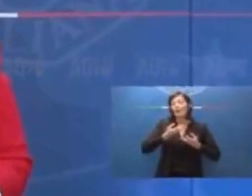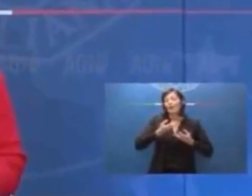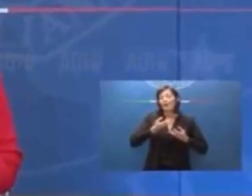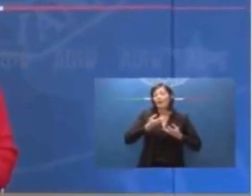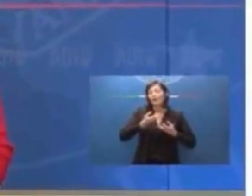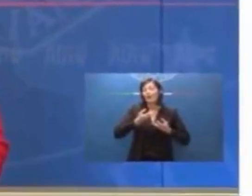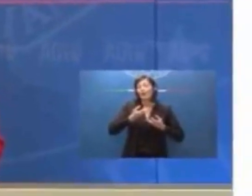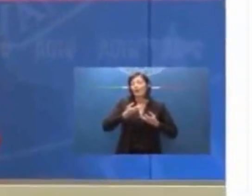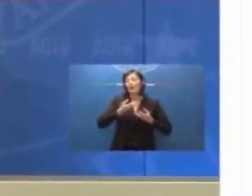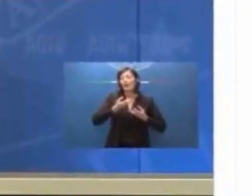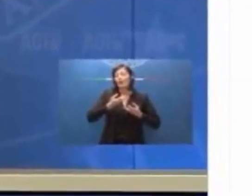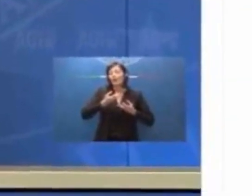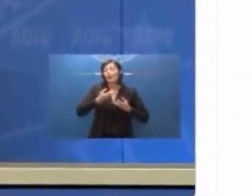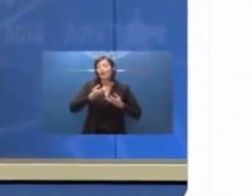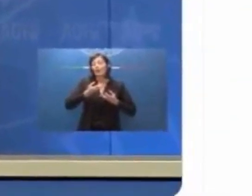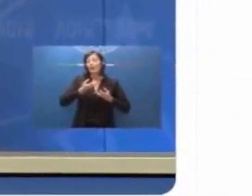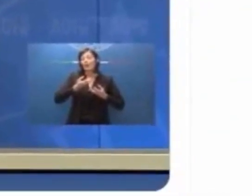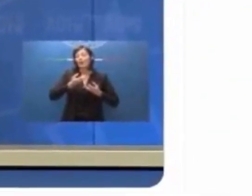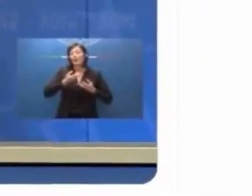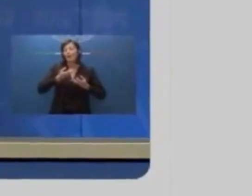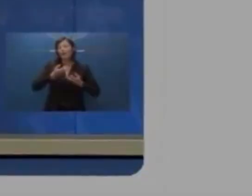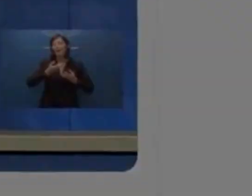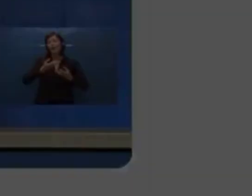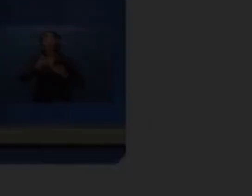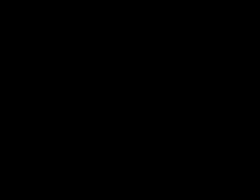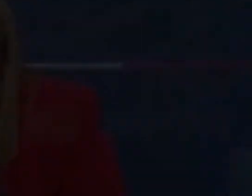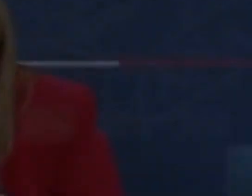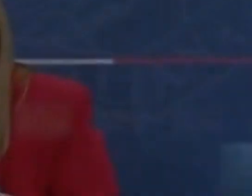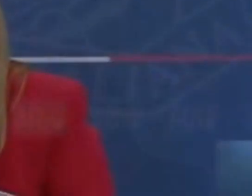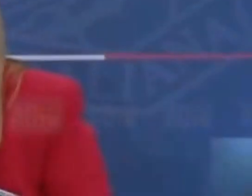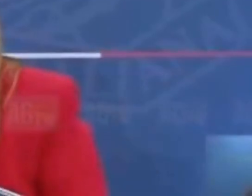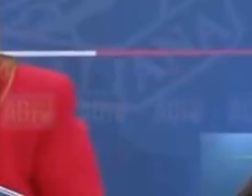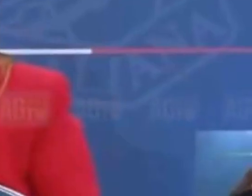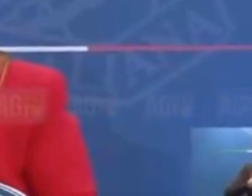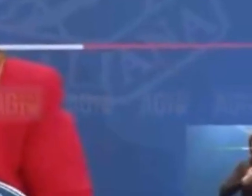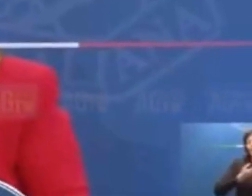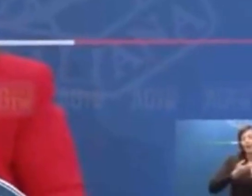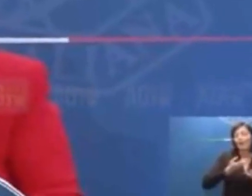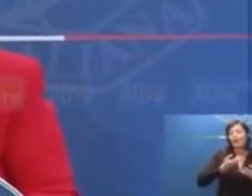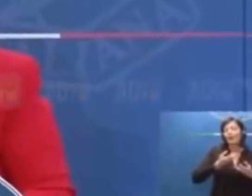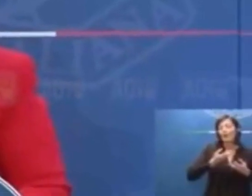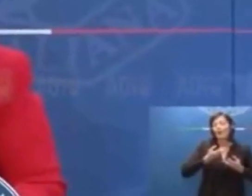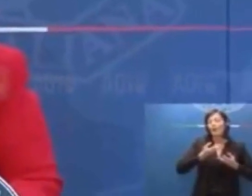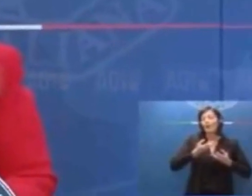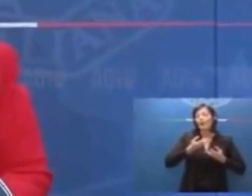alcuni, in Italia, devono sempre superare il confine delle normali regole di rispetto tra persone